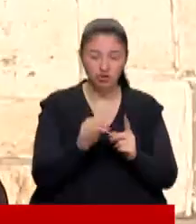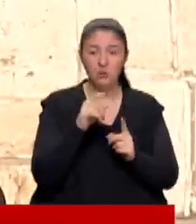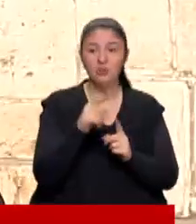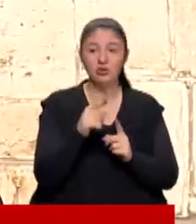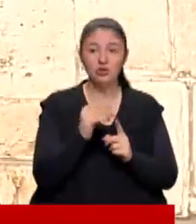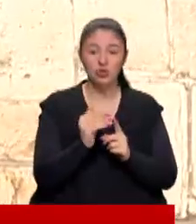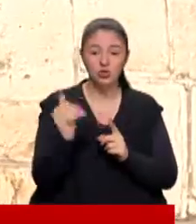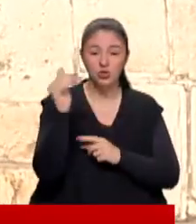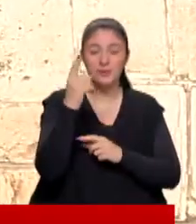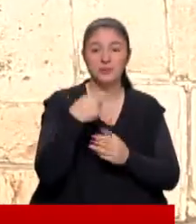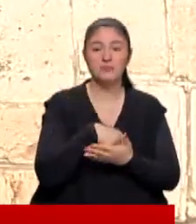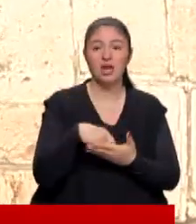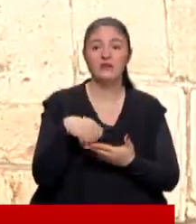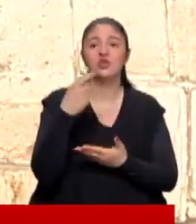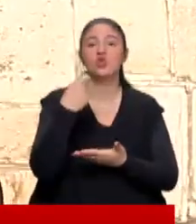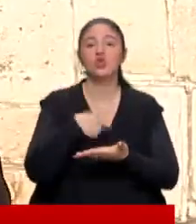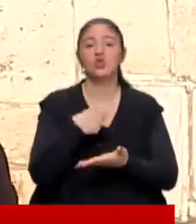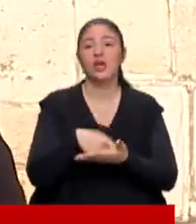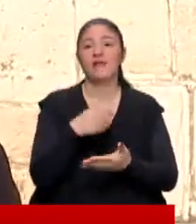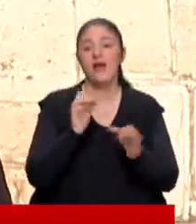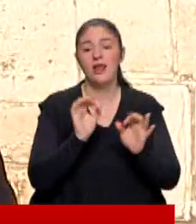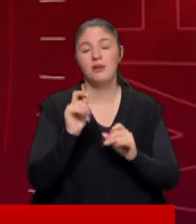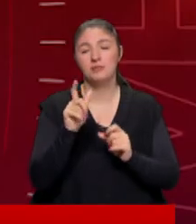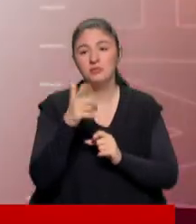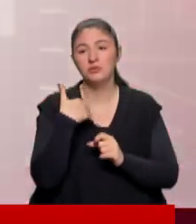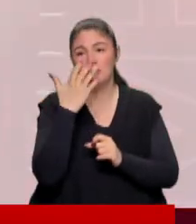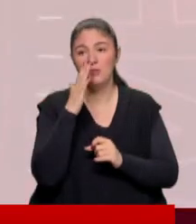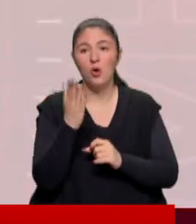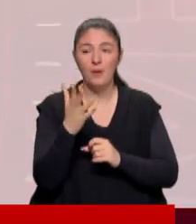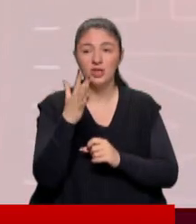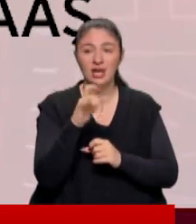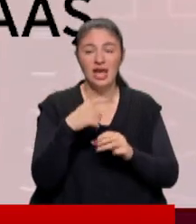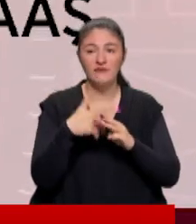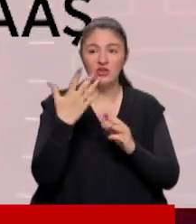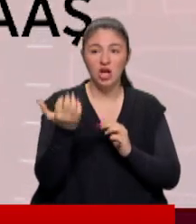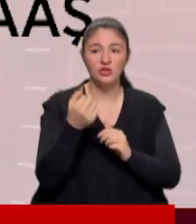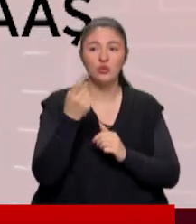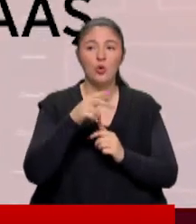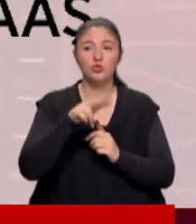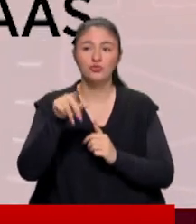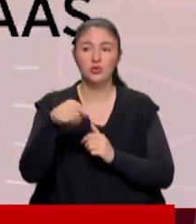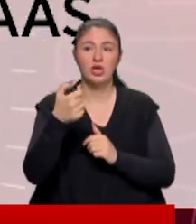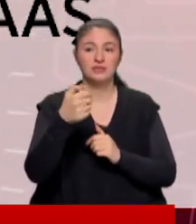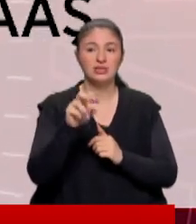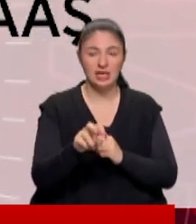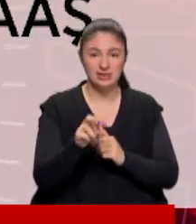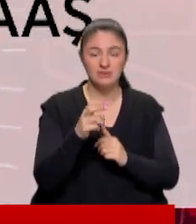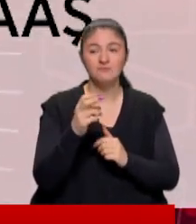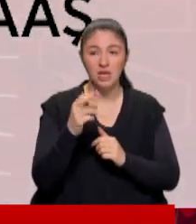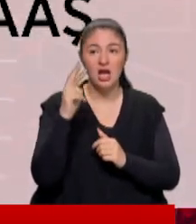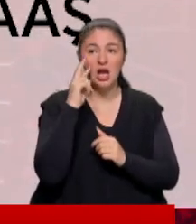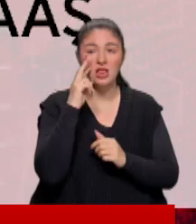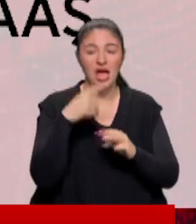Bunun üzerinde bir maaş ve ücret ayarlaması yapılması gerekir. Beklentimiz o. Emeklinin 5 aylık enflasyon alacağı %33,68.